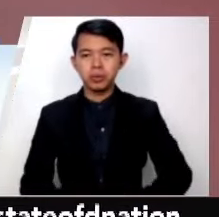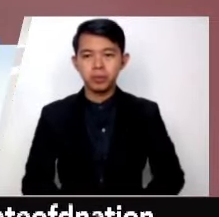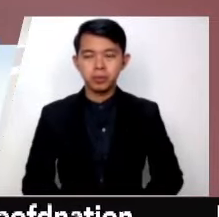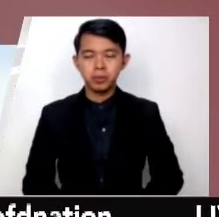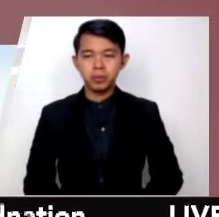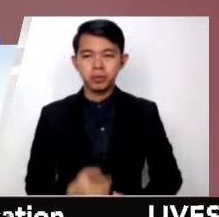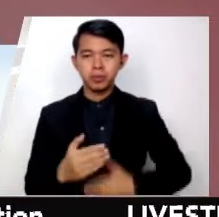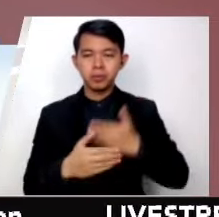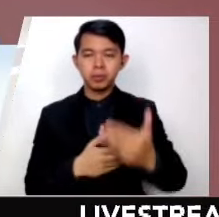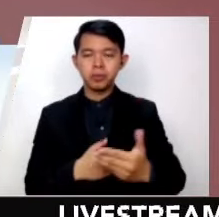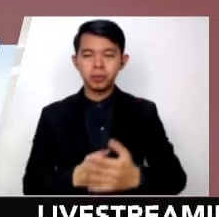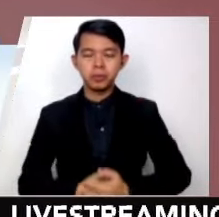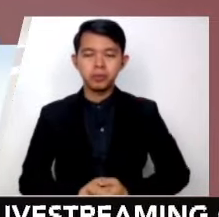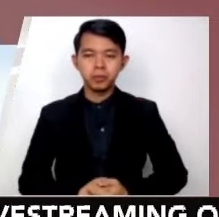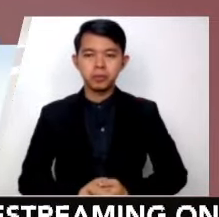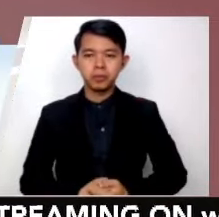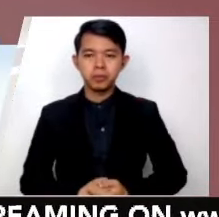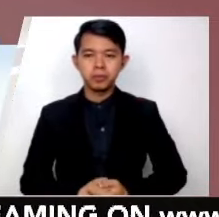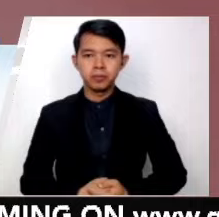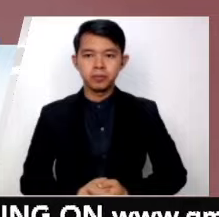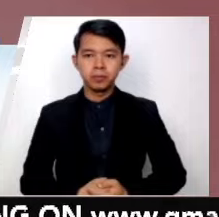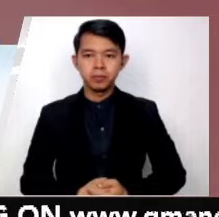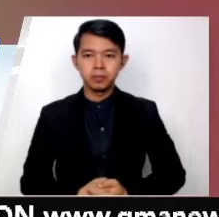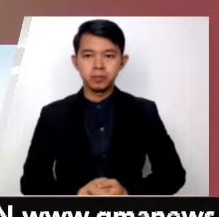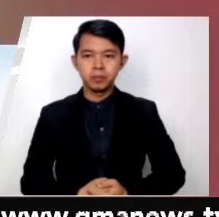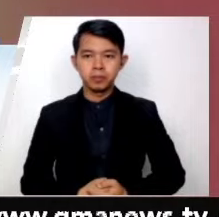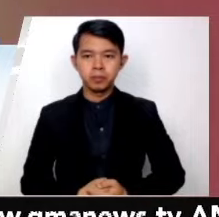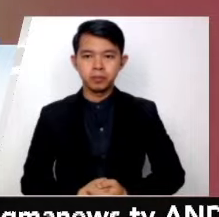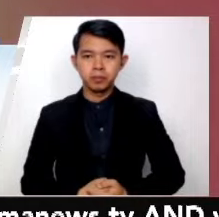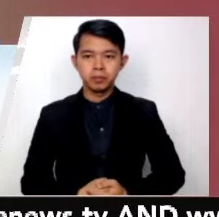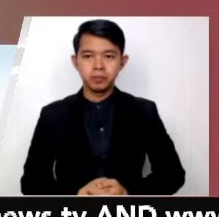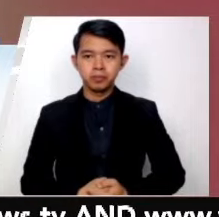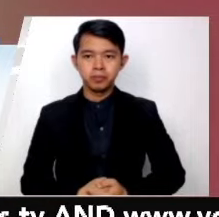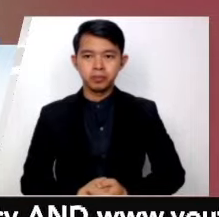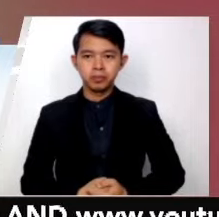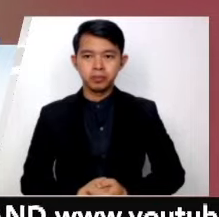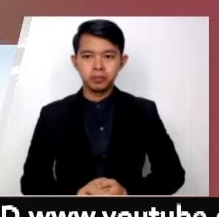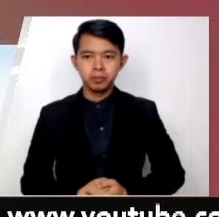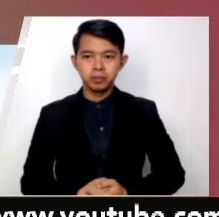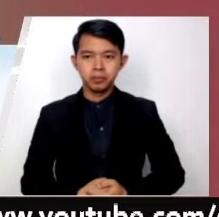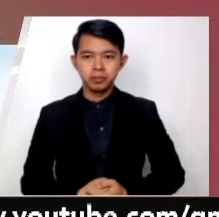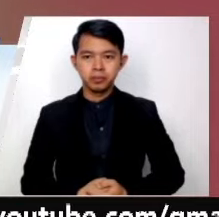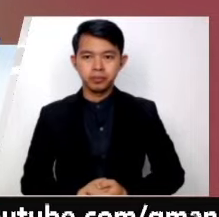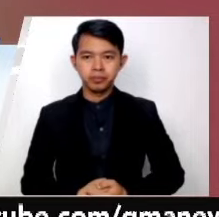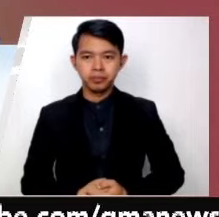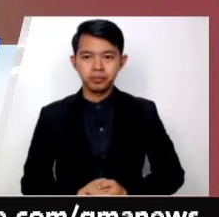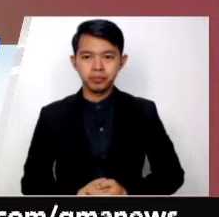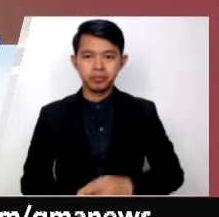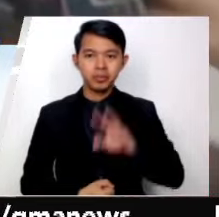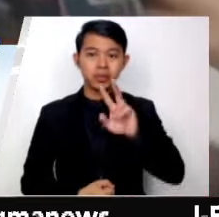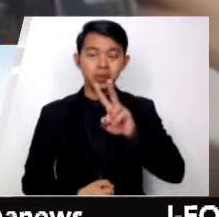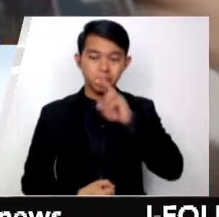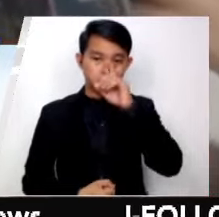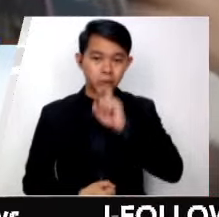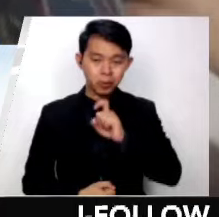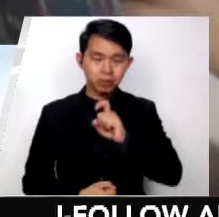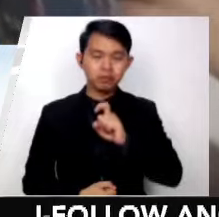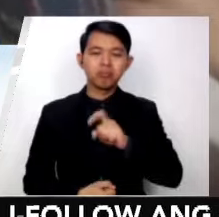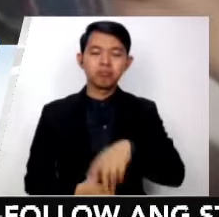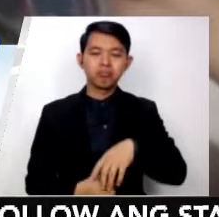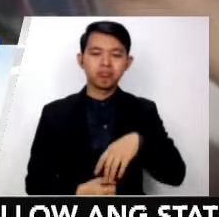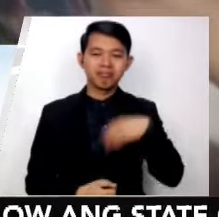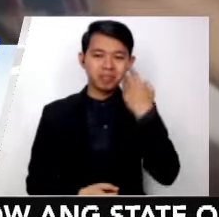Hindi inakala ni Janet Gallardo na mainit na sabaw ang magiging dahilan ng pagkamatay ng 2 taong gulang niyang anak habang naghahanda